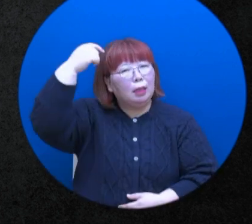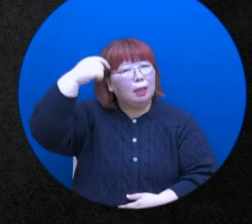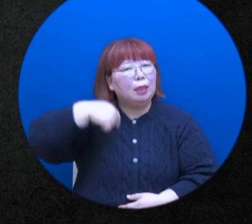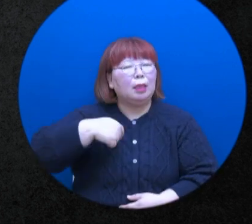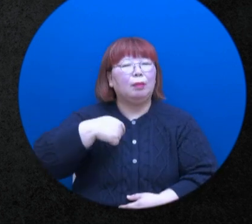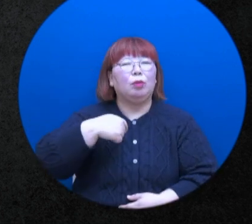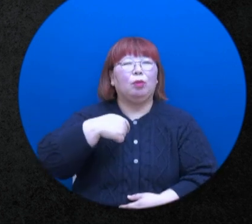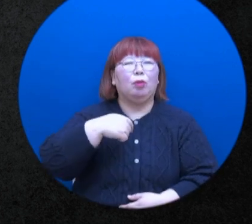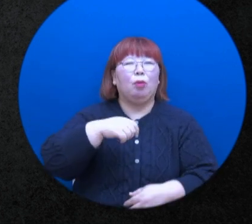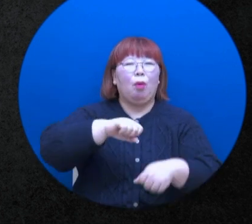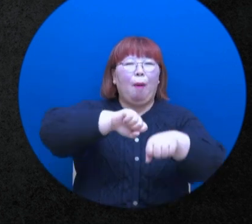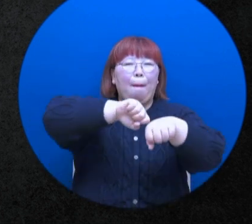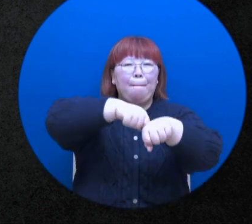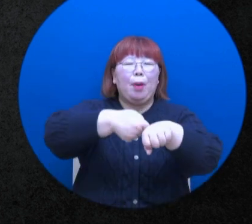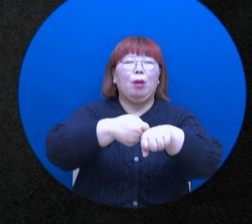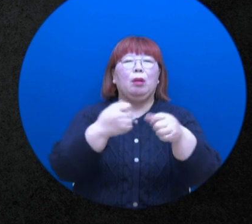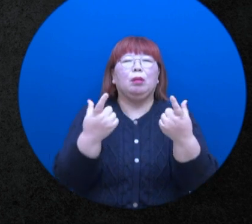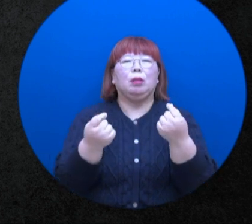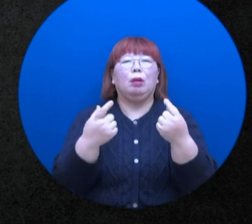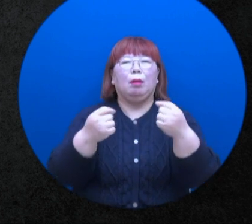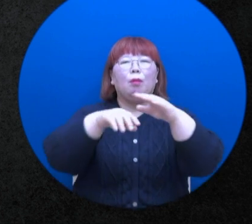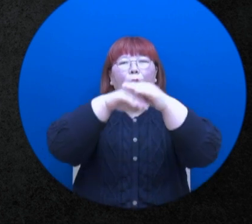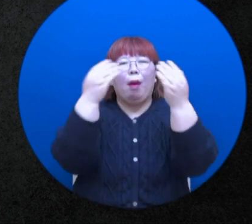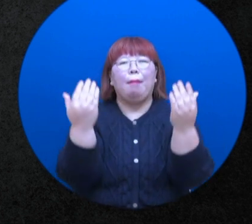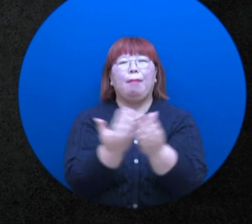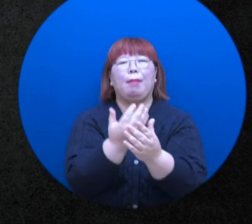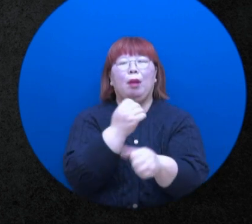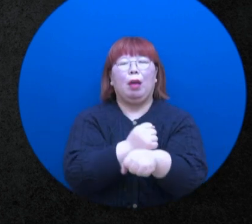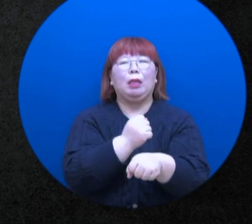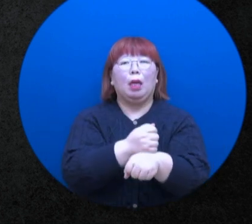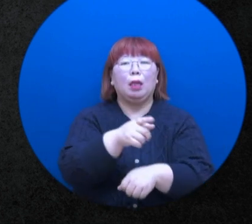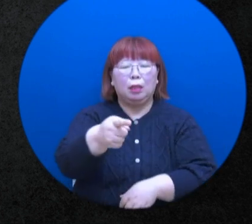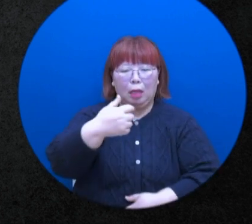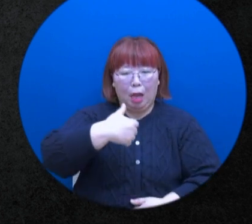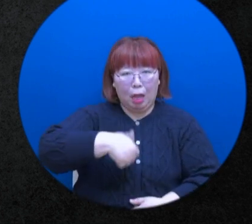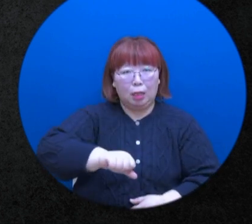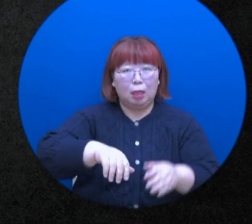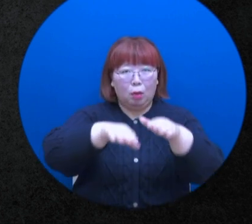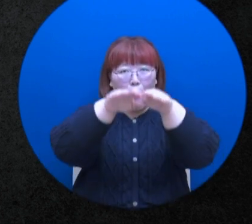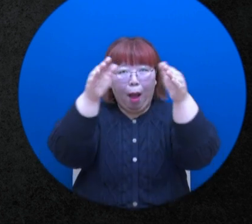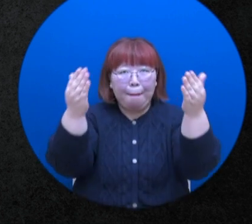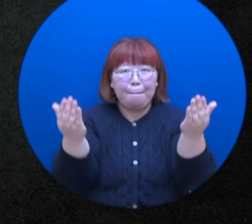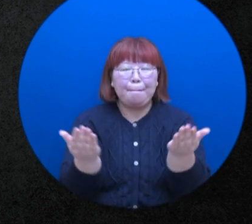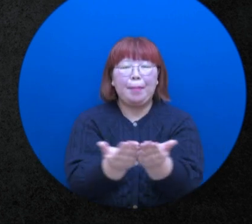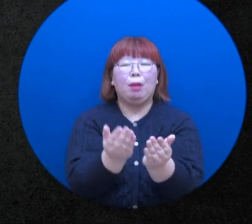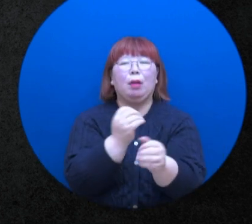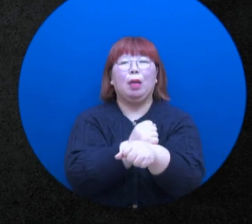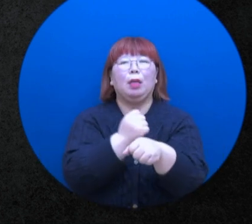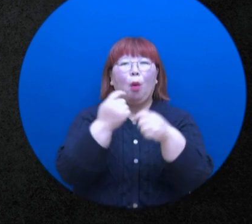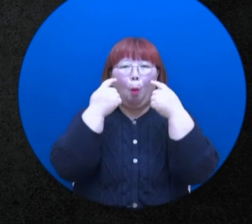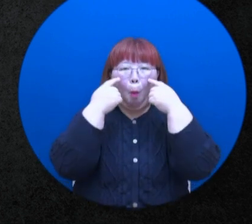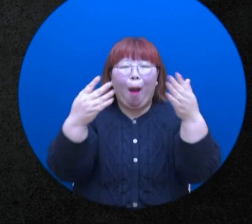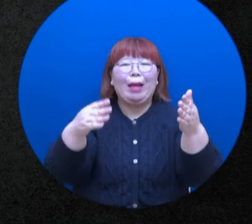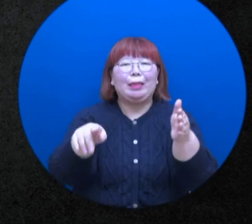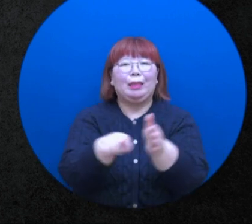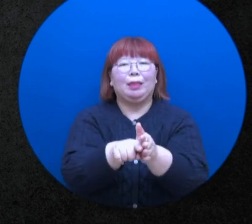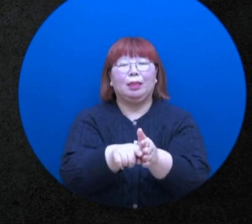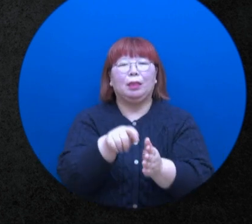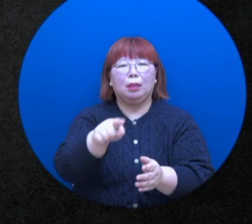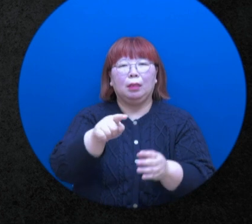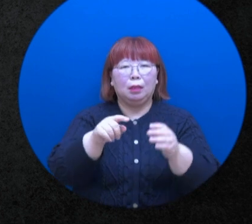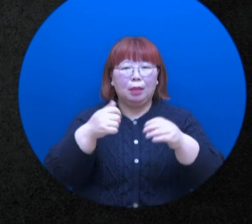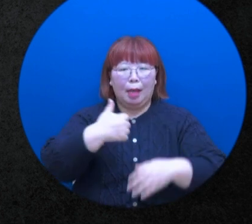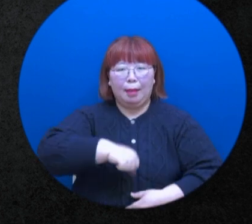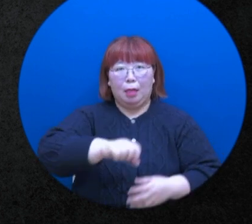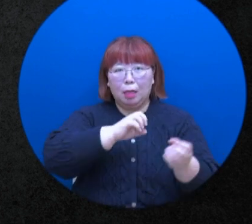천벌처럼 완벽하게 한다. 한 번 더 읽어드릴게요. 그 애가 완벽했다는 확신은 그 애를 잃은 상실감